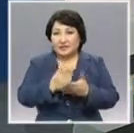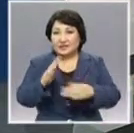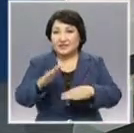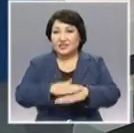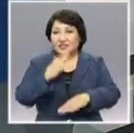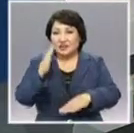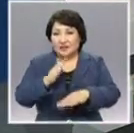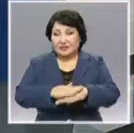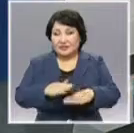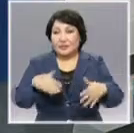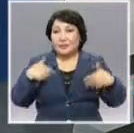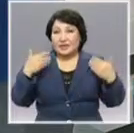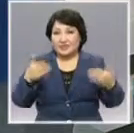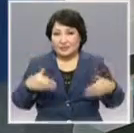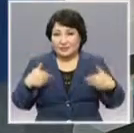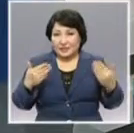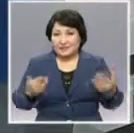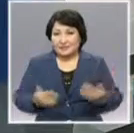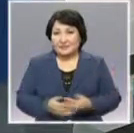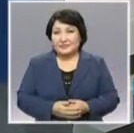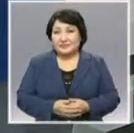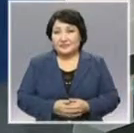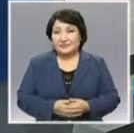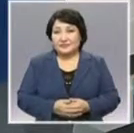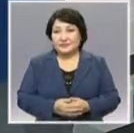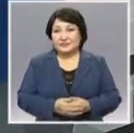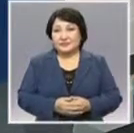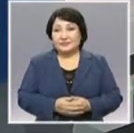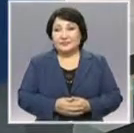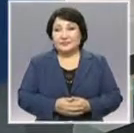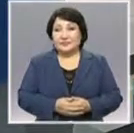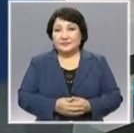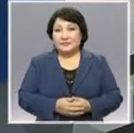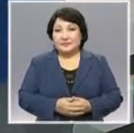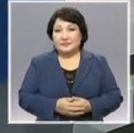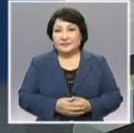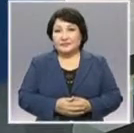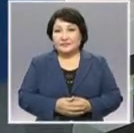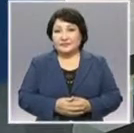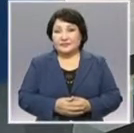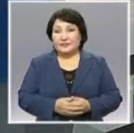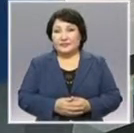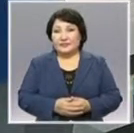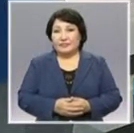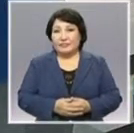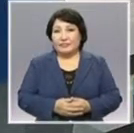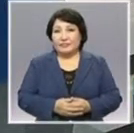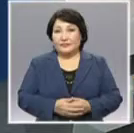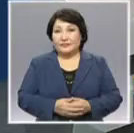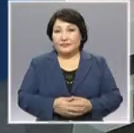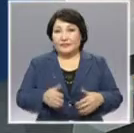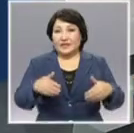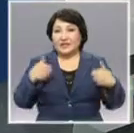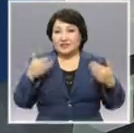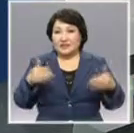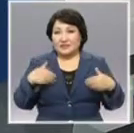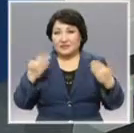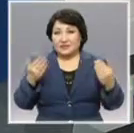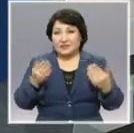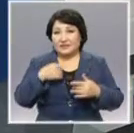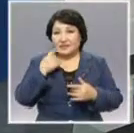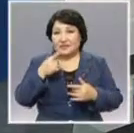жарық. Саламатсыз ба? Алло. Мага. Здравствуйте, говорите, вы в прямом эфире.